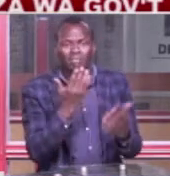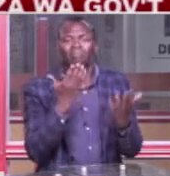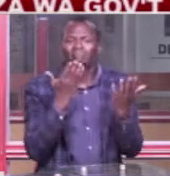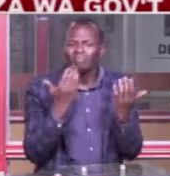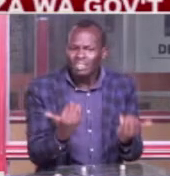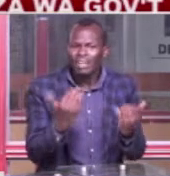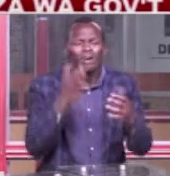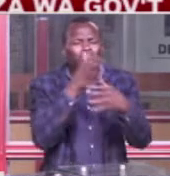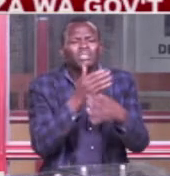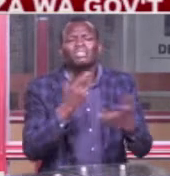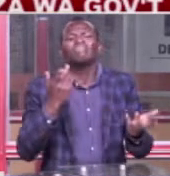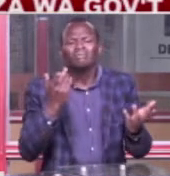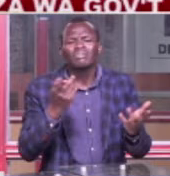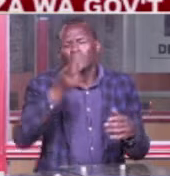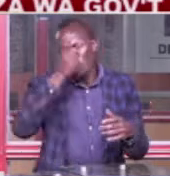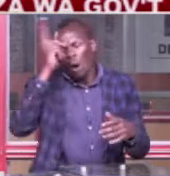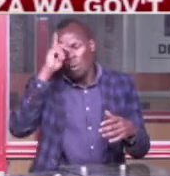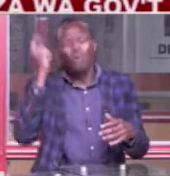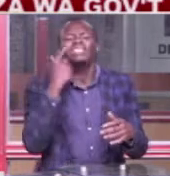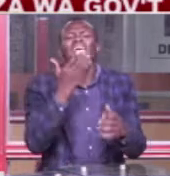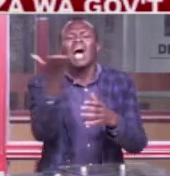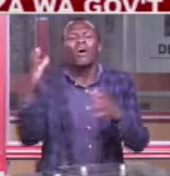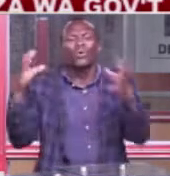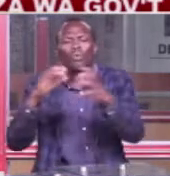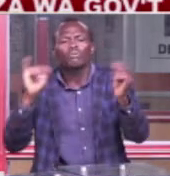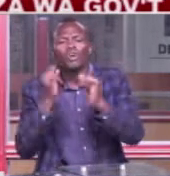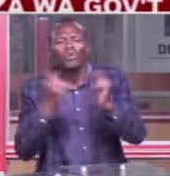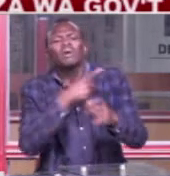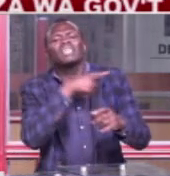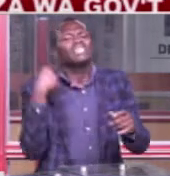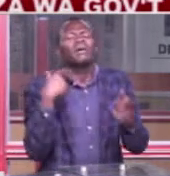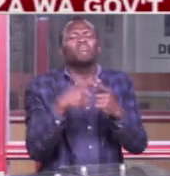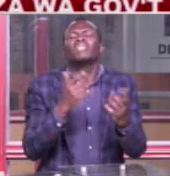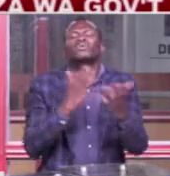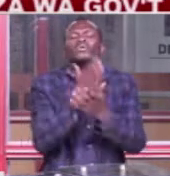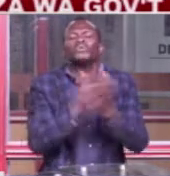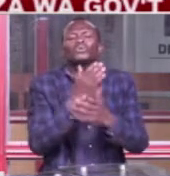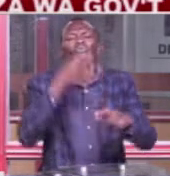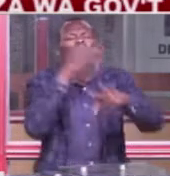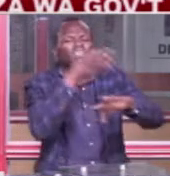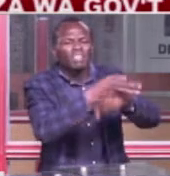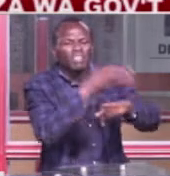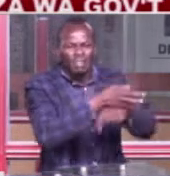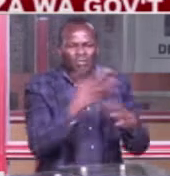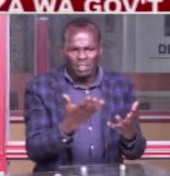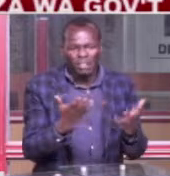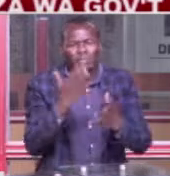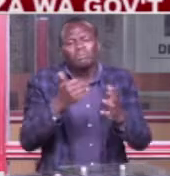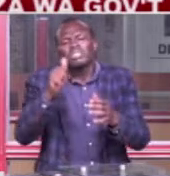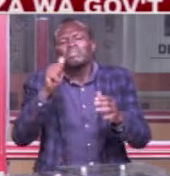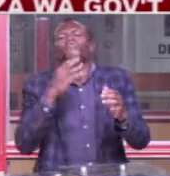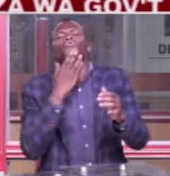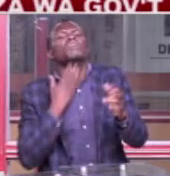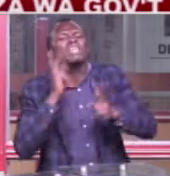Walina byakweka, ayagala kudivertinga pensoni. Abantu bagende simanyi bamusasire ibambe bagenda kumutta ngani nze